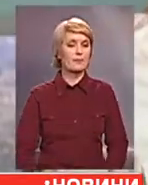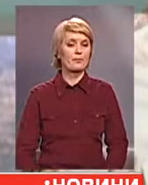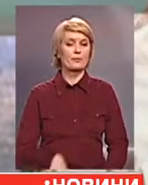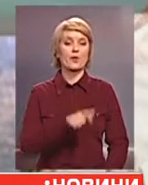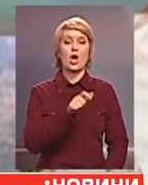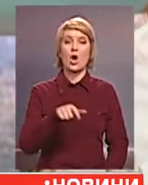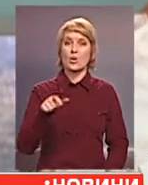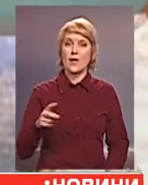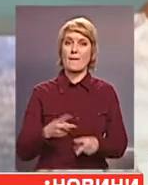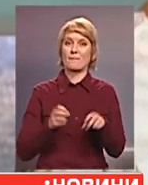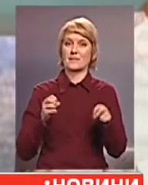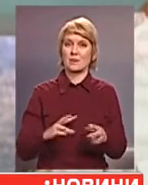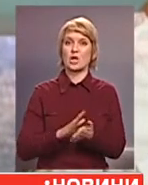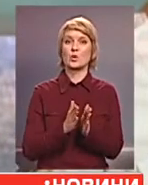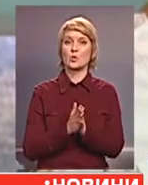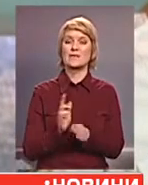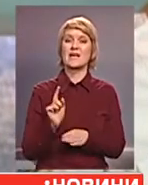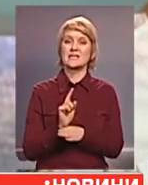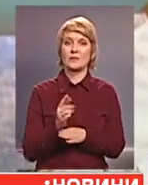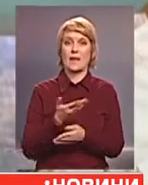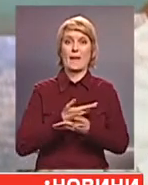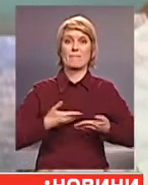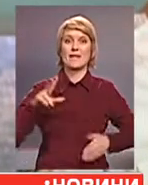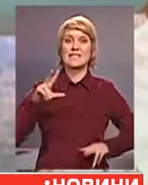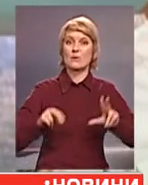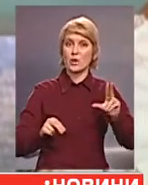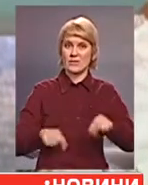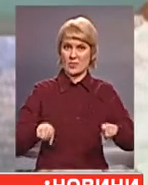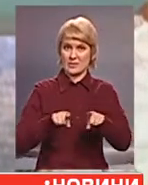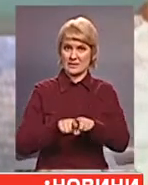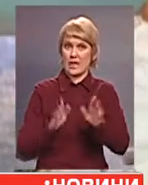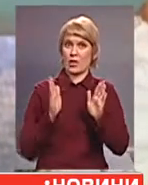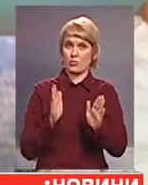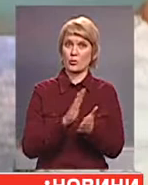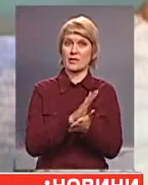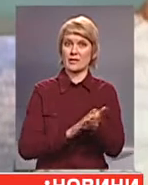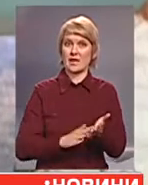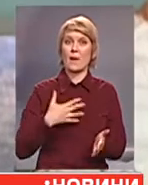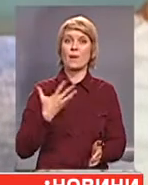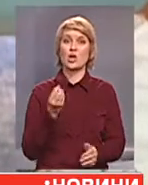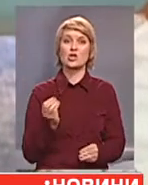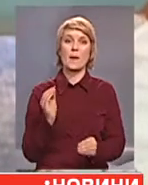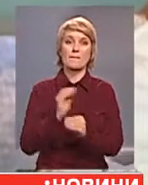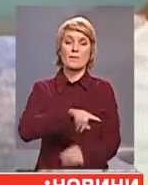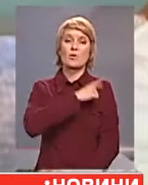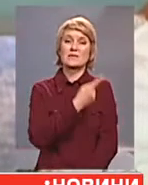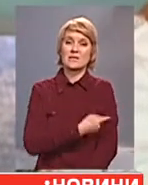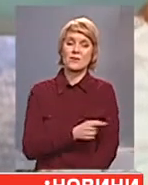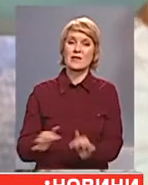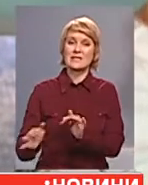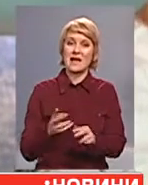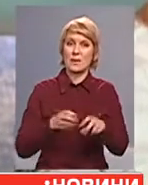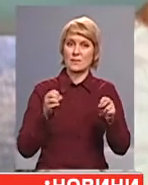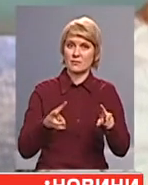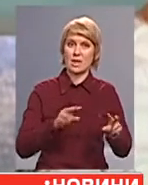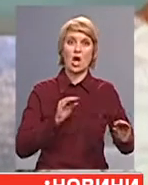Городяни в безпеці, ситуація стабільна, і ми сподіваємося, так буде і надалі. Та ми ще посилимо заходи безпеки, розташуємо